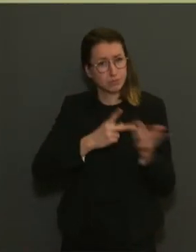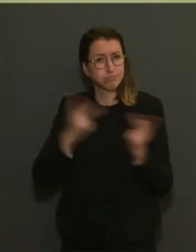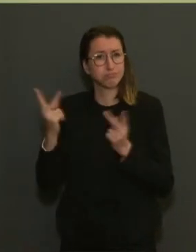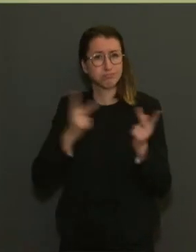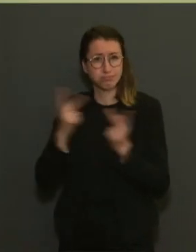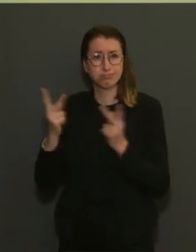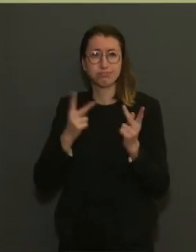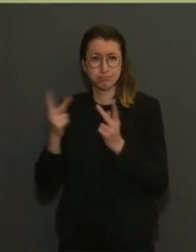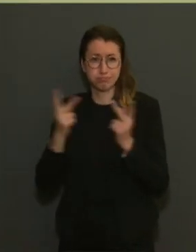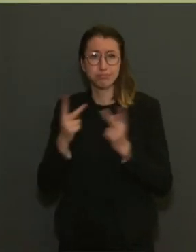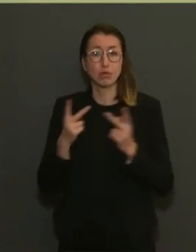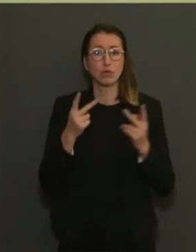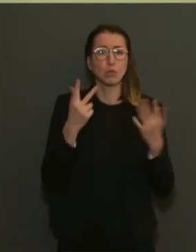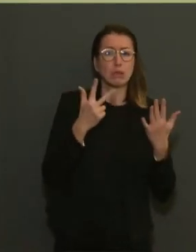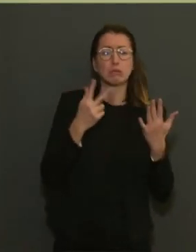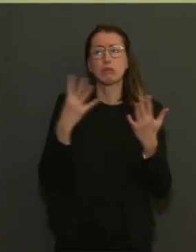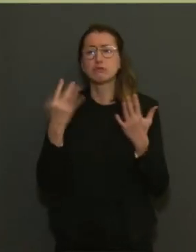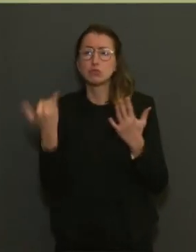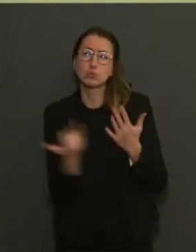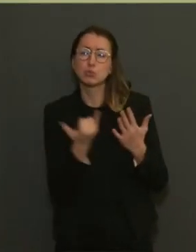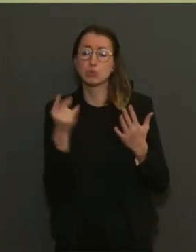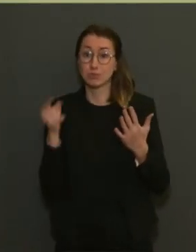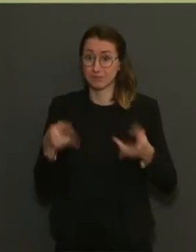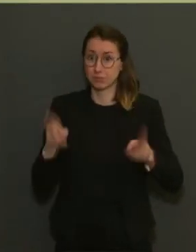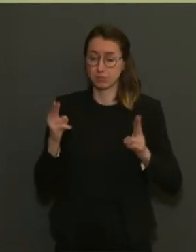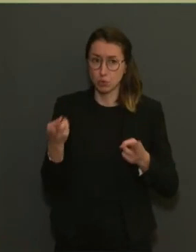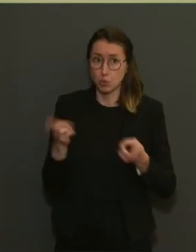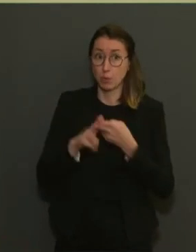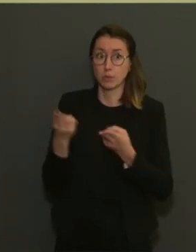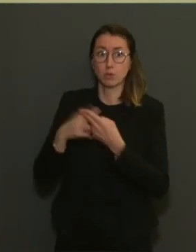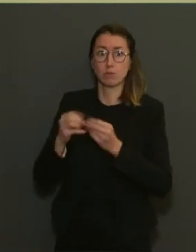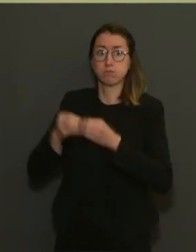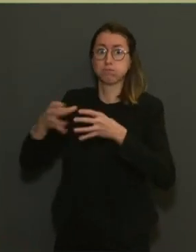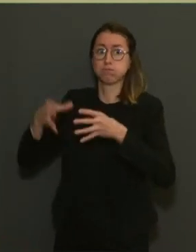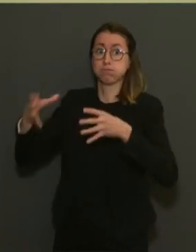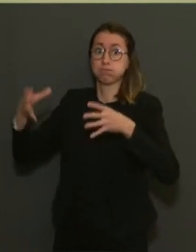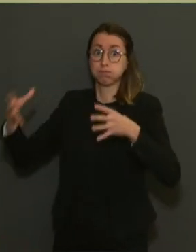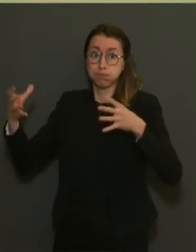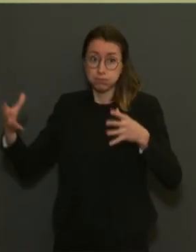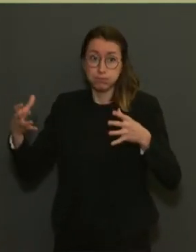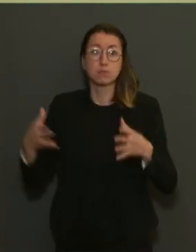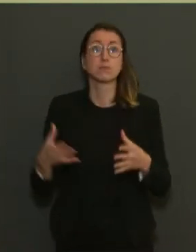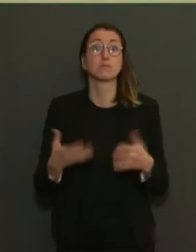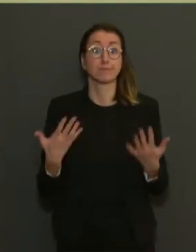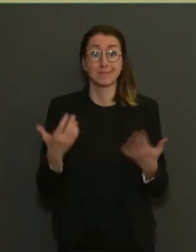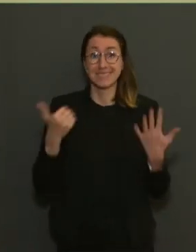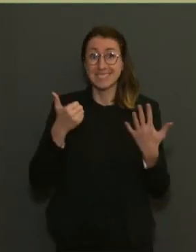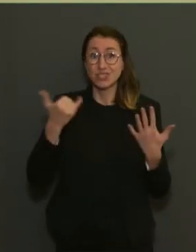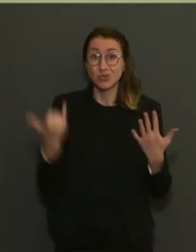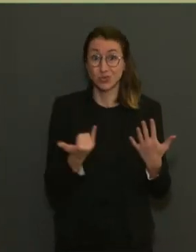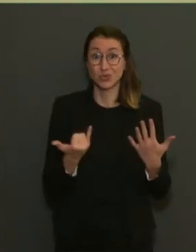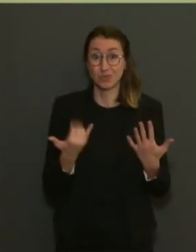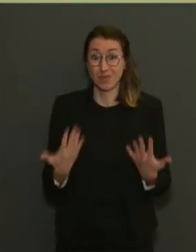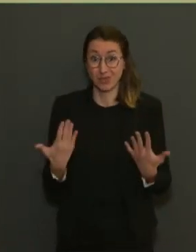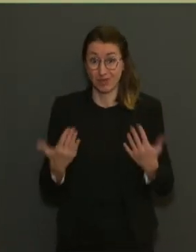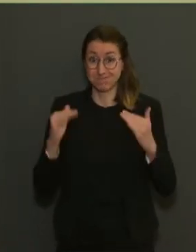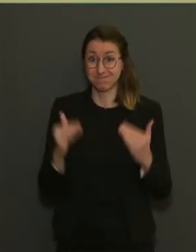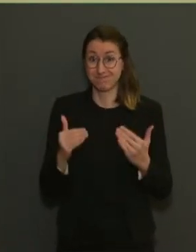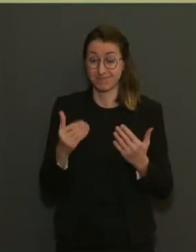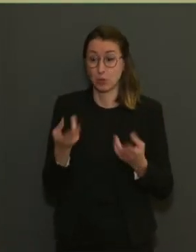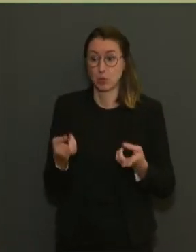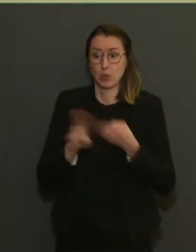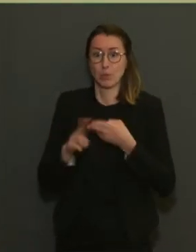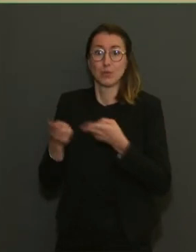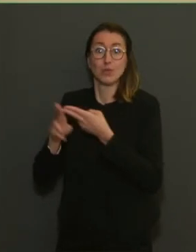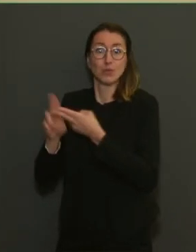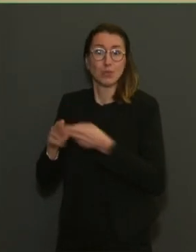jours et nous avons actuellement un doublement de la mortalité tous les 6 jours. Indépendamment de ces points, on a maintenant une pression,